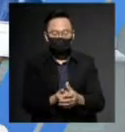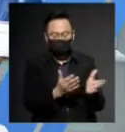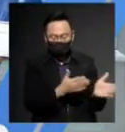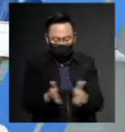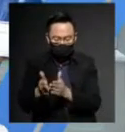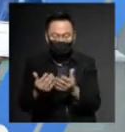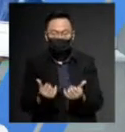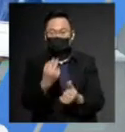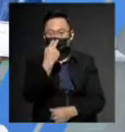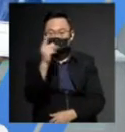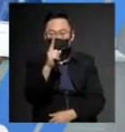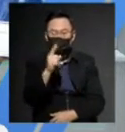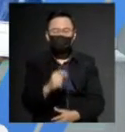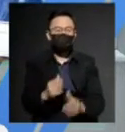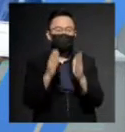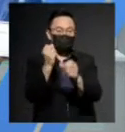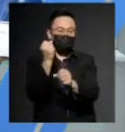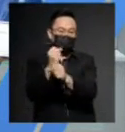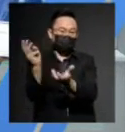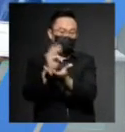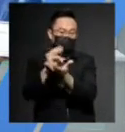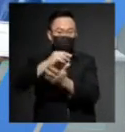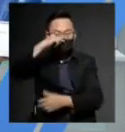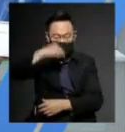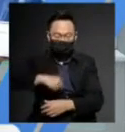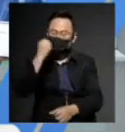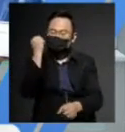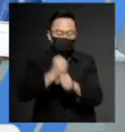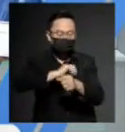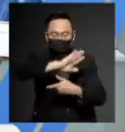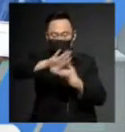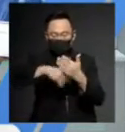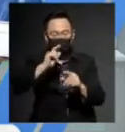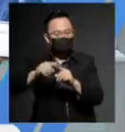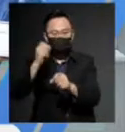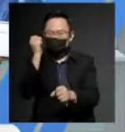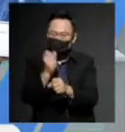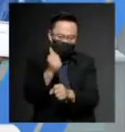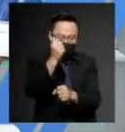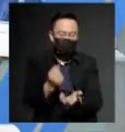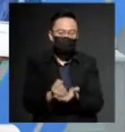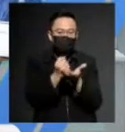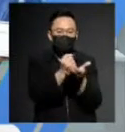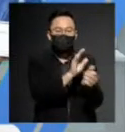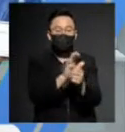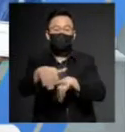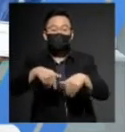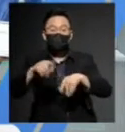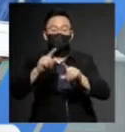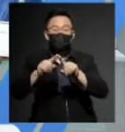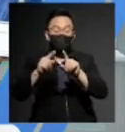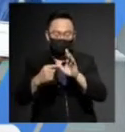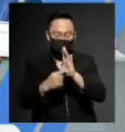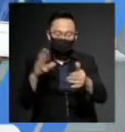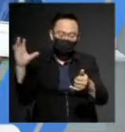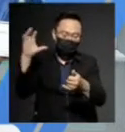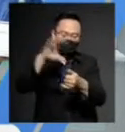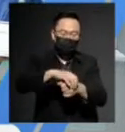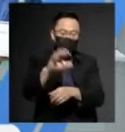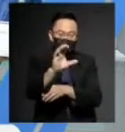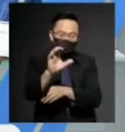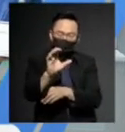หน่อยค่ะต้องบอกว่ากู้ภัยบ้านเราเนี่ยทำได้ทุกอย่างทำได้ทุกอย่างจริงๆไม่ว่าจะไปจับอะไรสาร